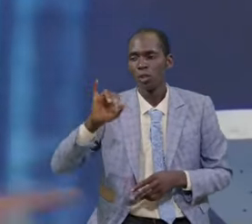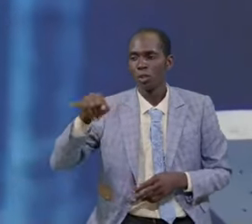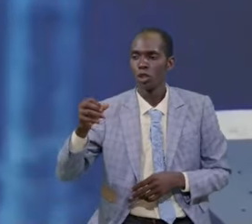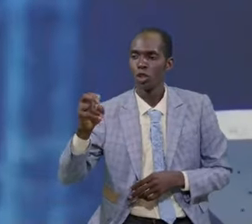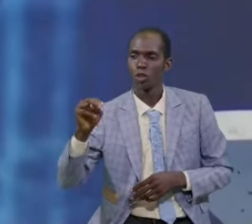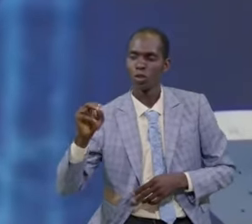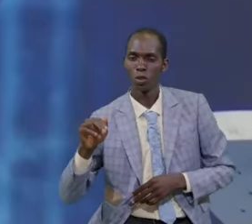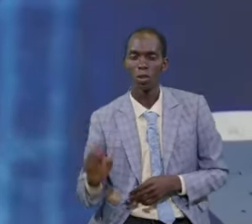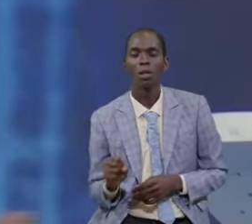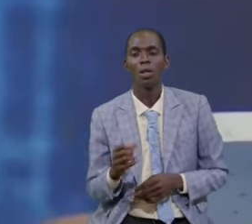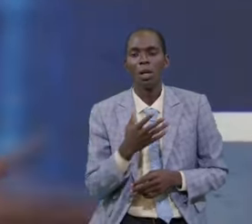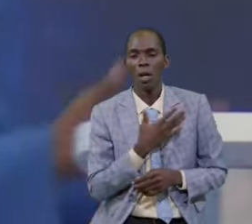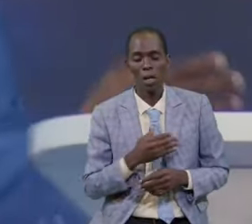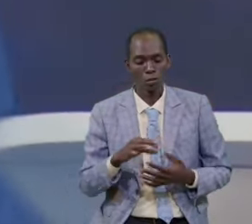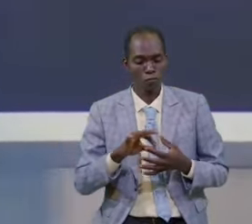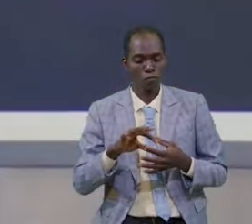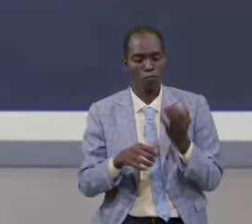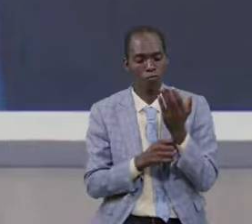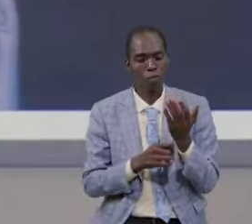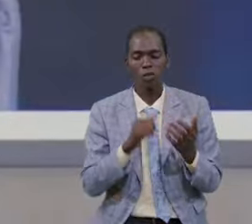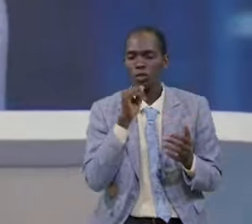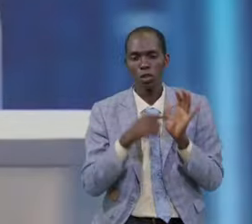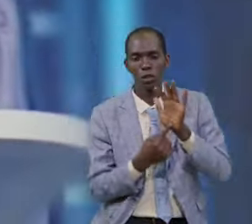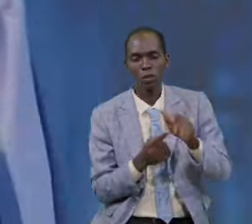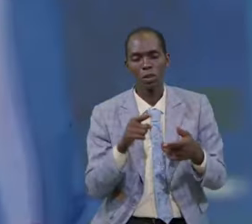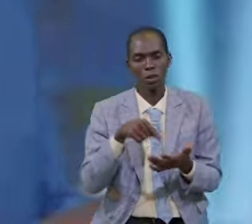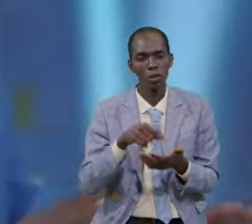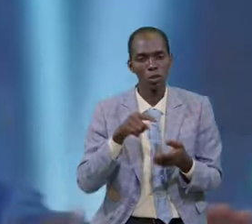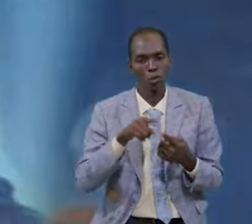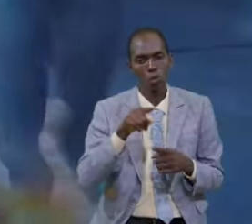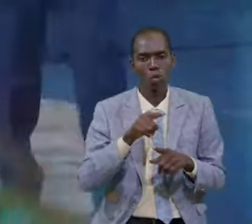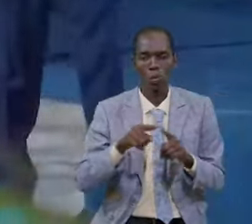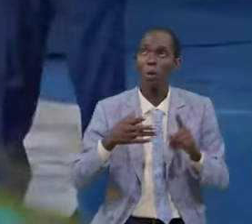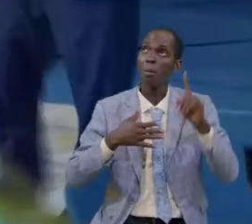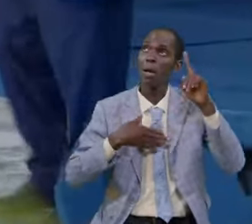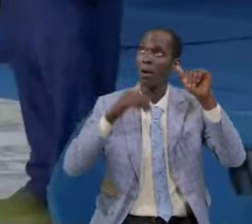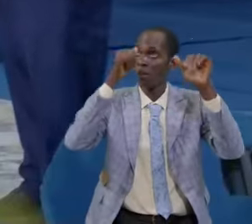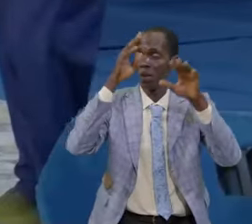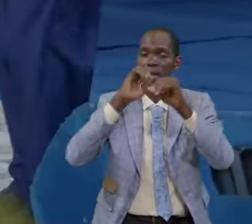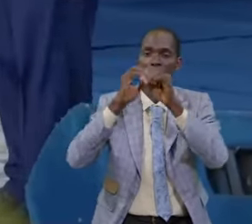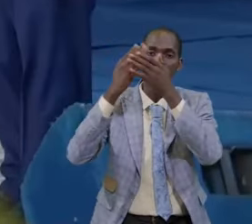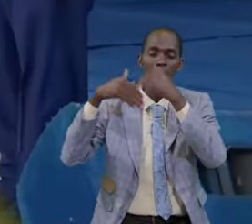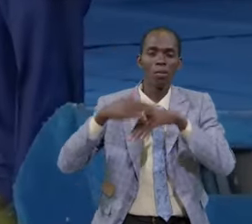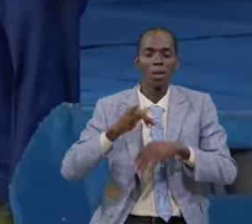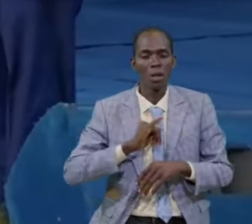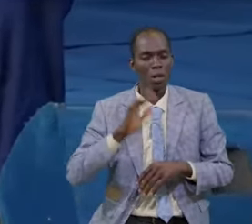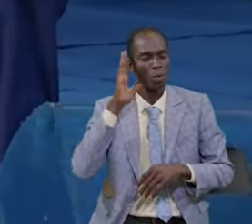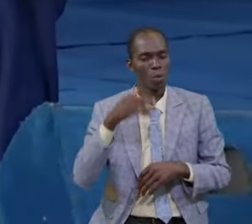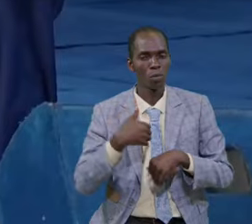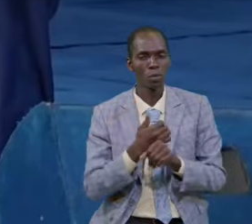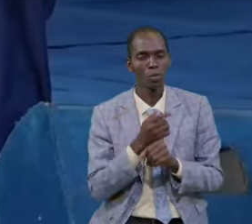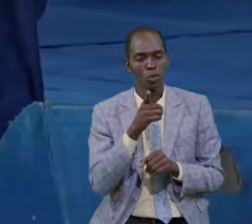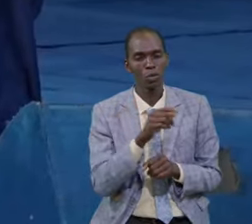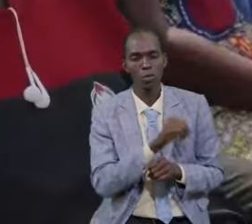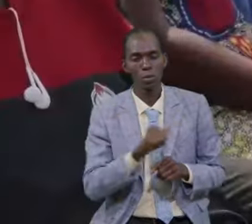ce roc, je bâtirai mon église. Et tu vas utiliser comme un instrument et les portes d'essayer des morts ne vont pas prévaloir contre toi. Le Seigneur